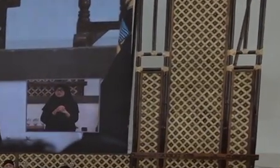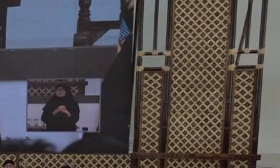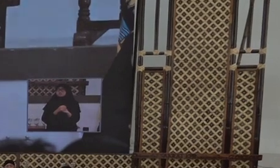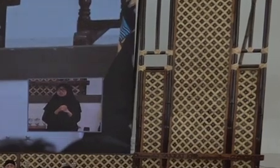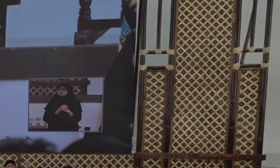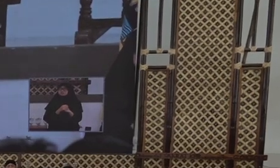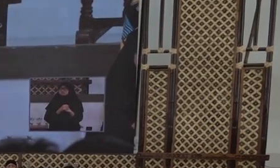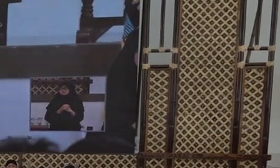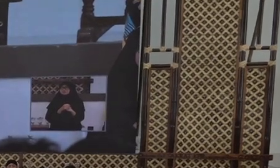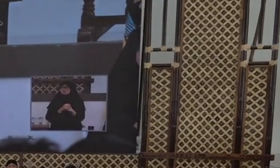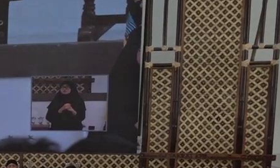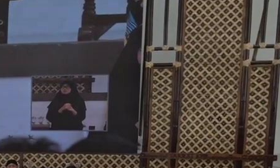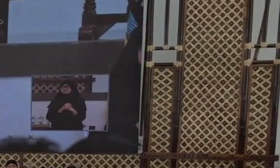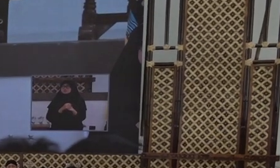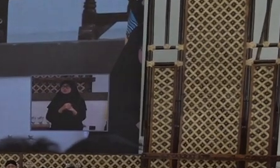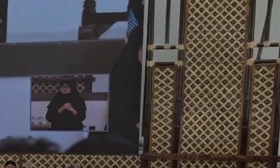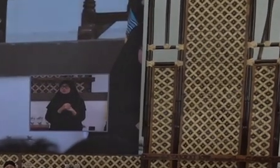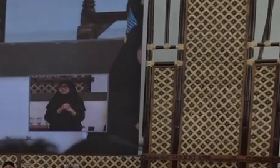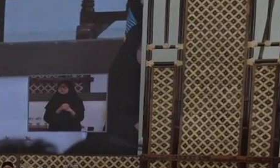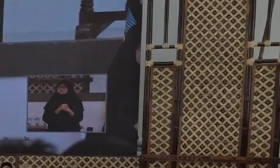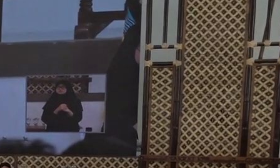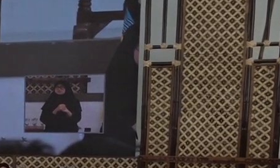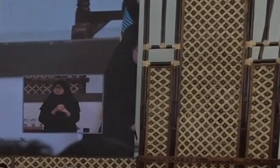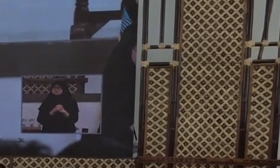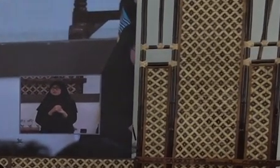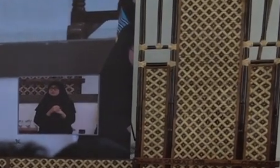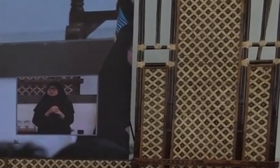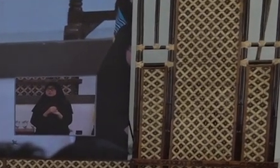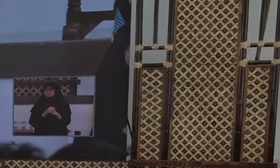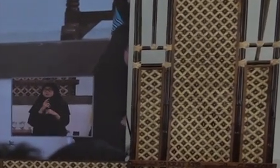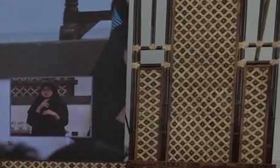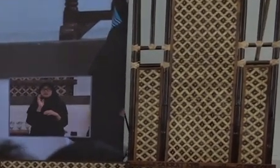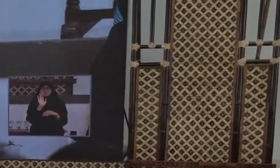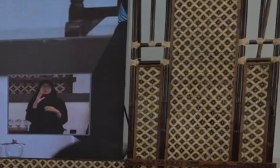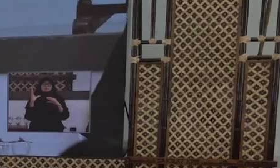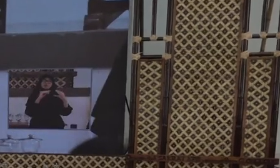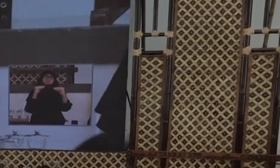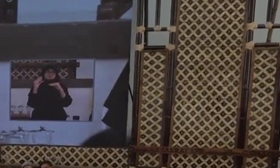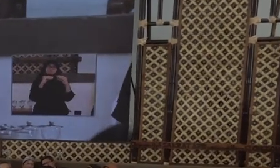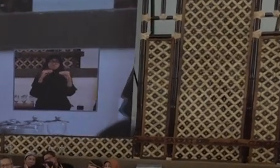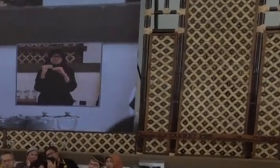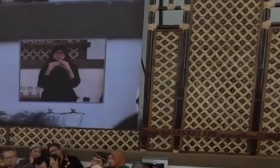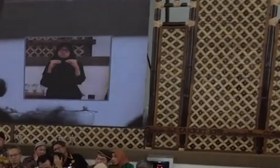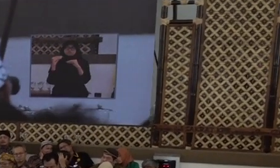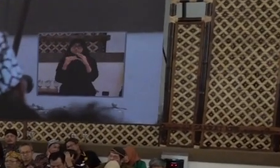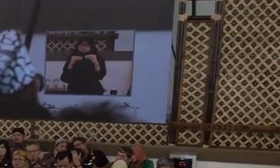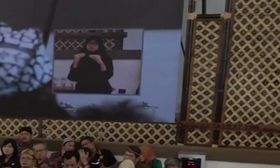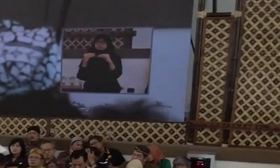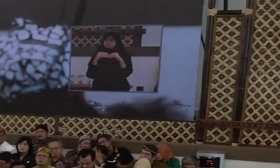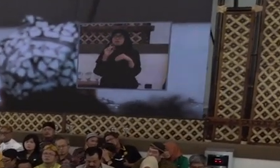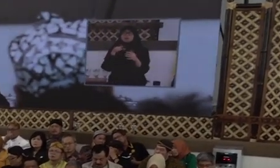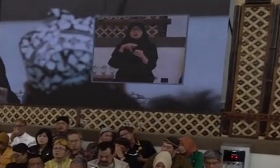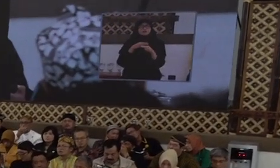Warga pesisir Brebes yang ingin urun rembuk bareng Bapak Gubernur. Nggih. Desanya